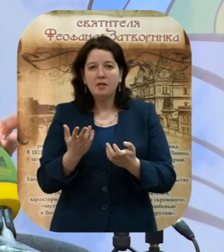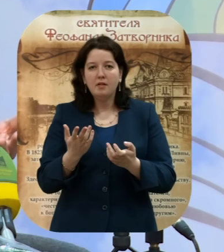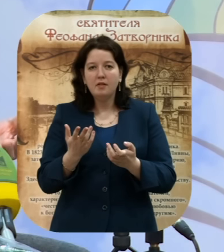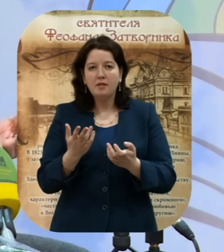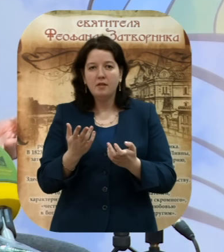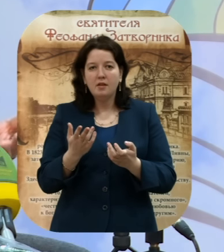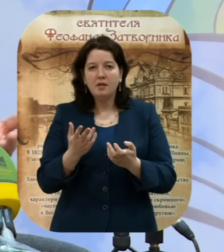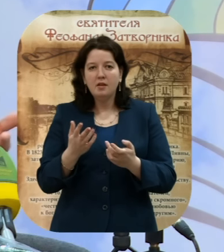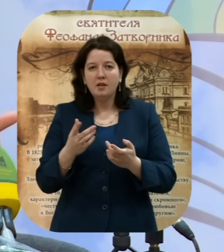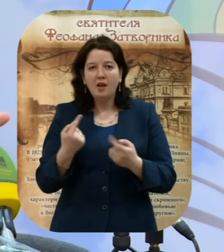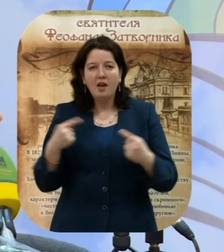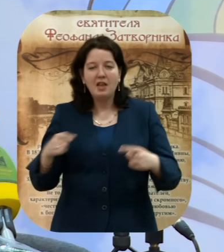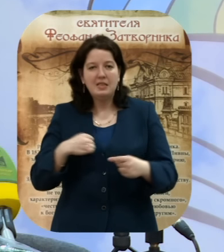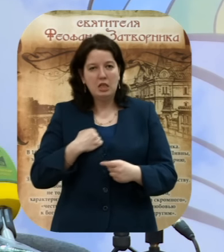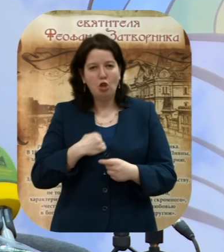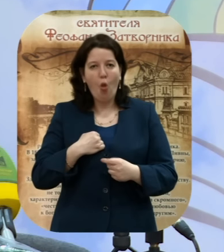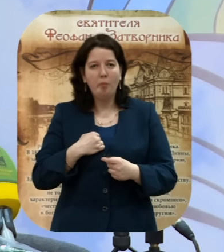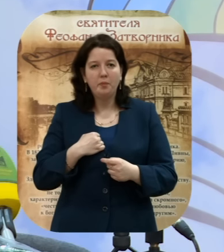так сказать, всякое зло.